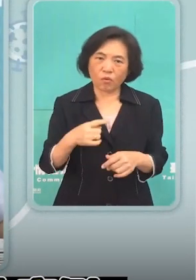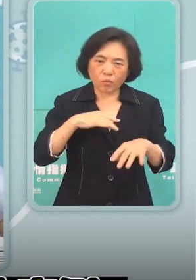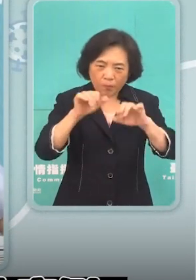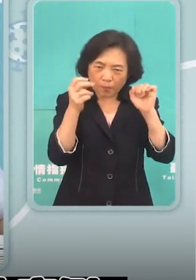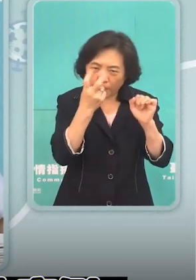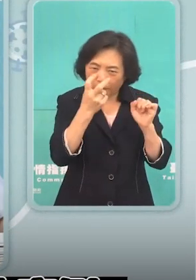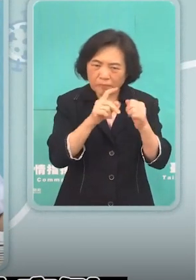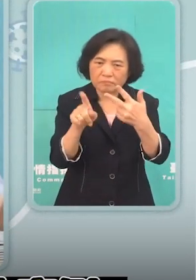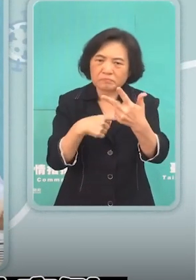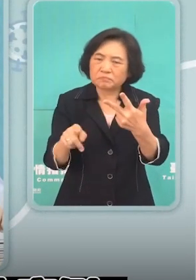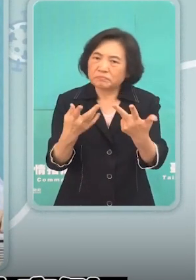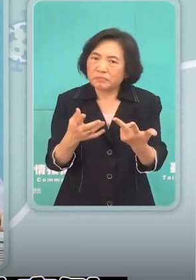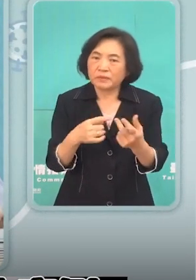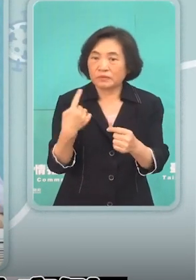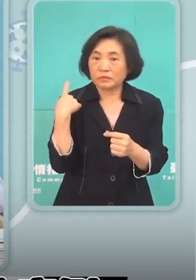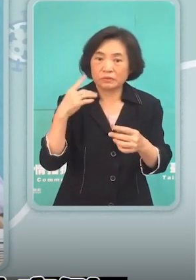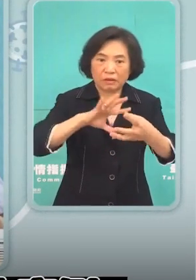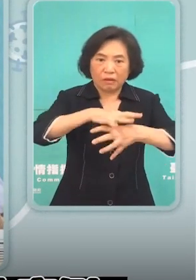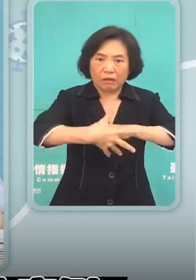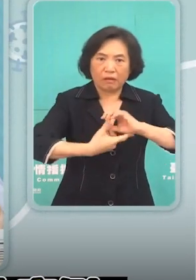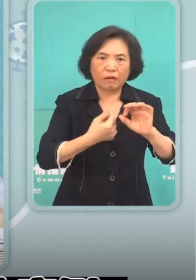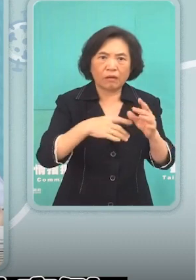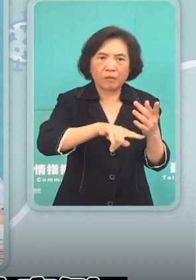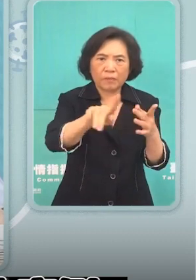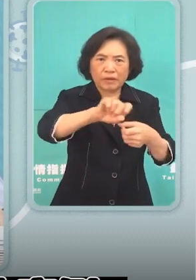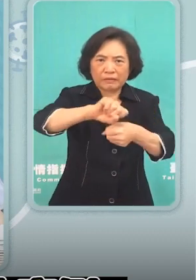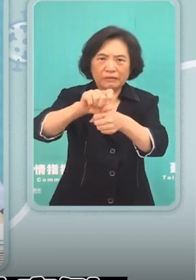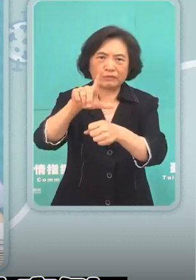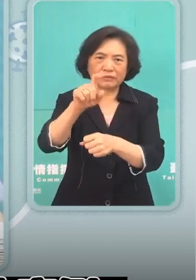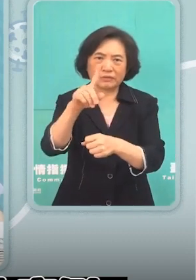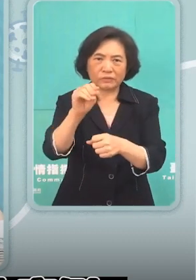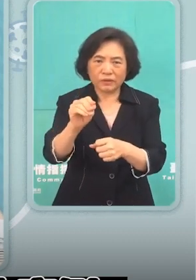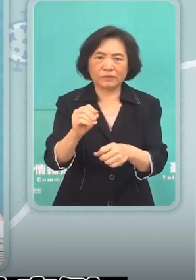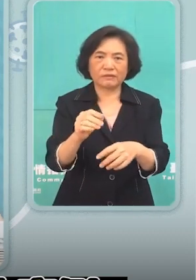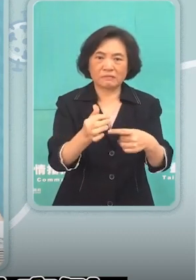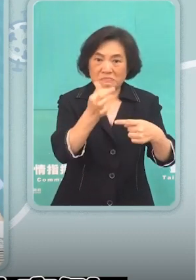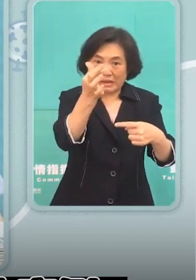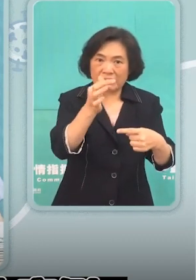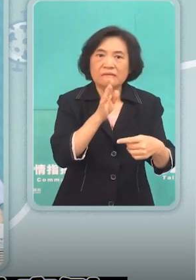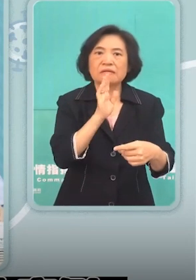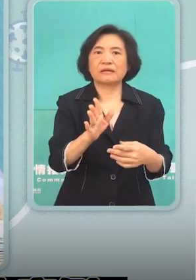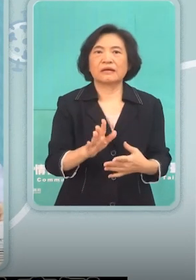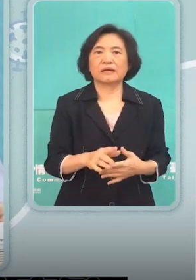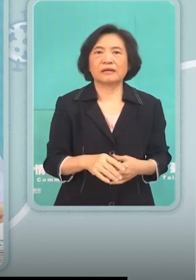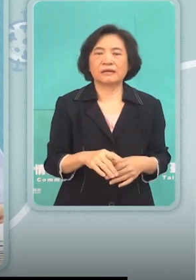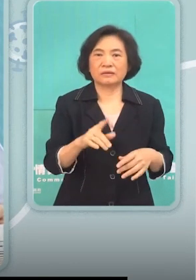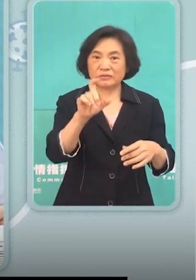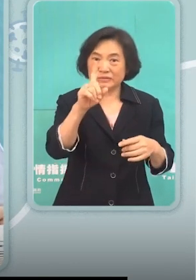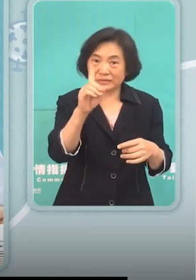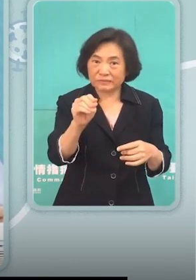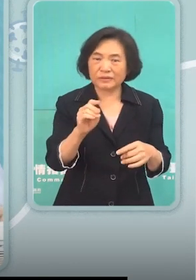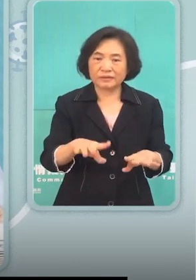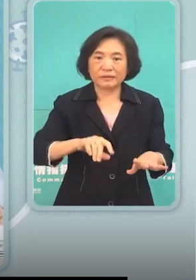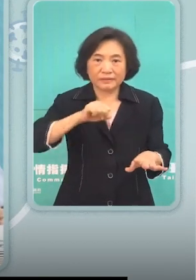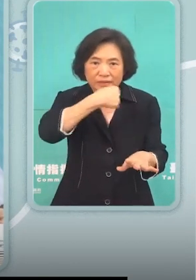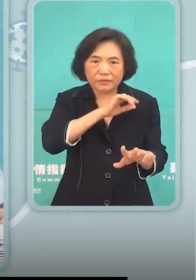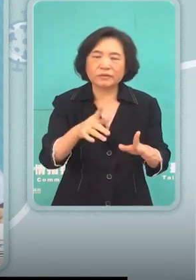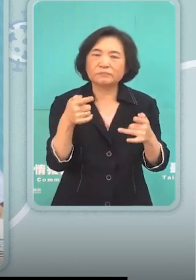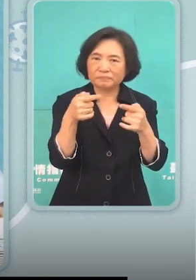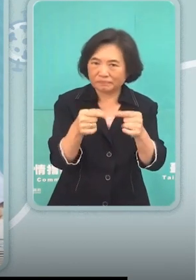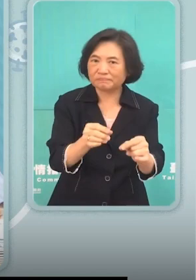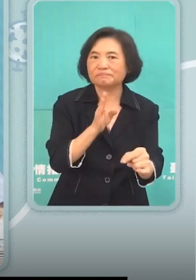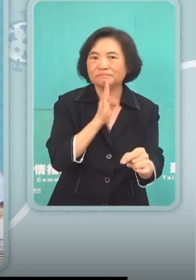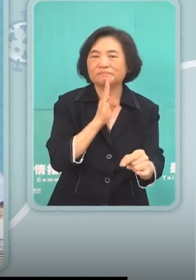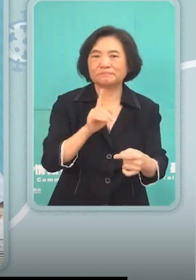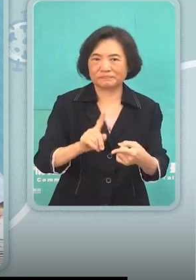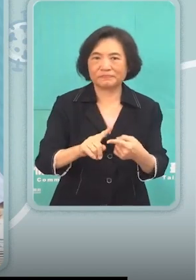道昨天全世界新增61万的新增案例，所以比方说台湾的确是疫情趋缓了，但